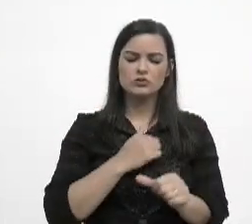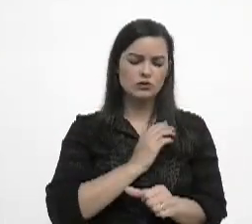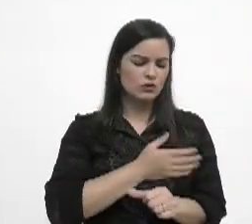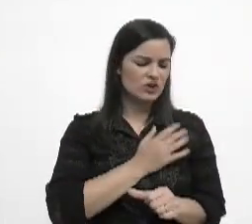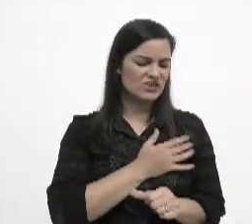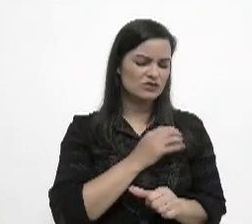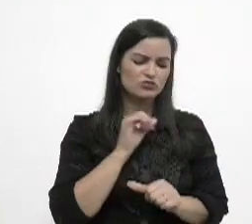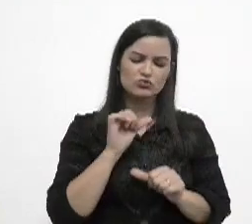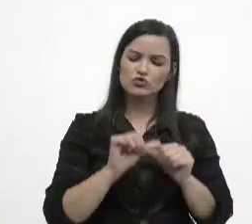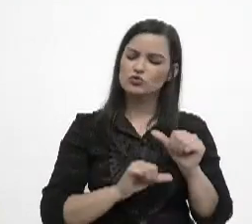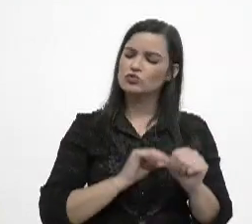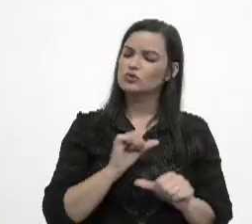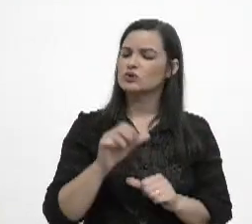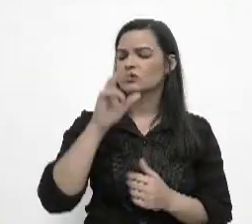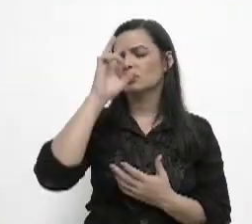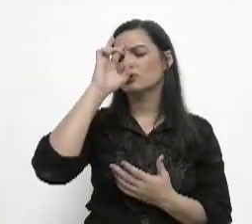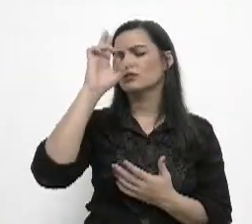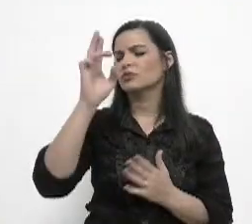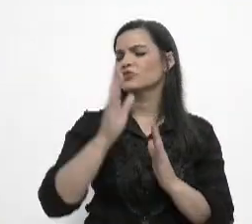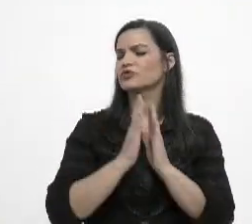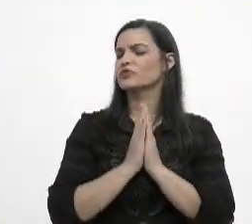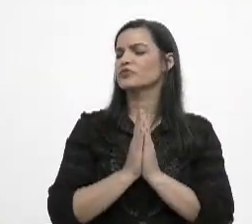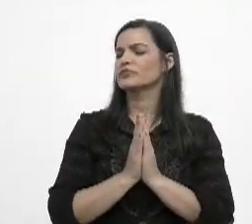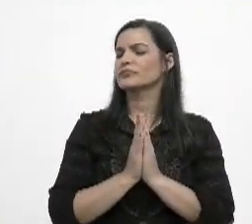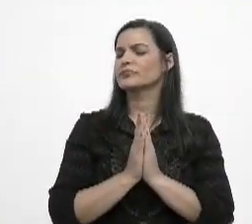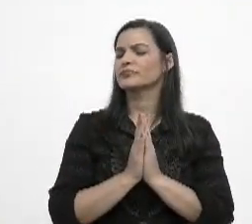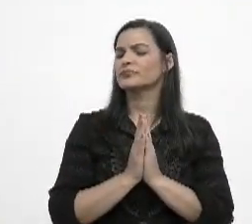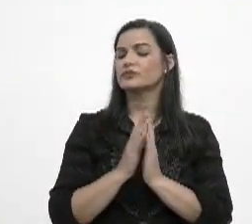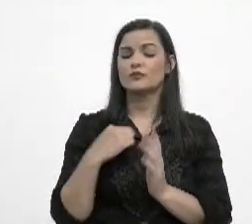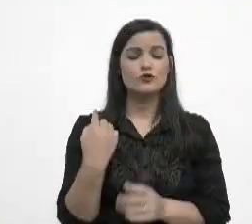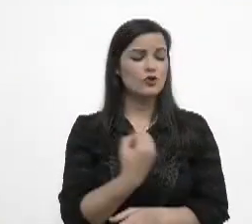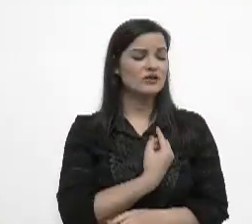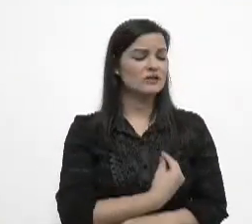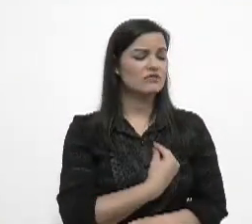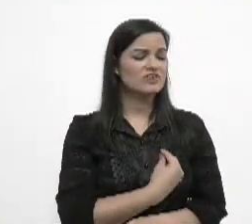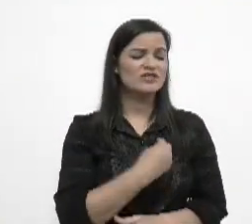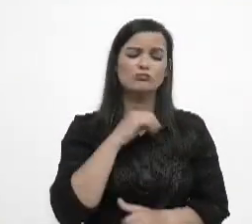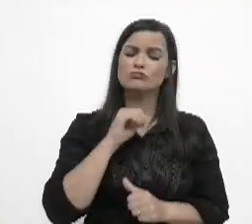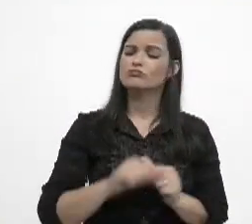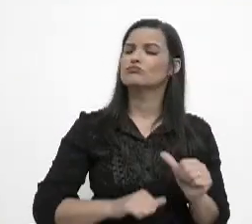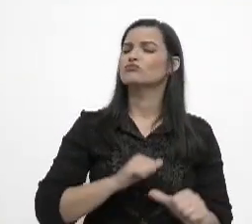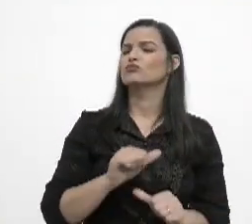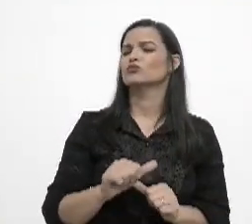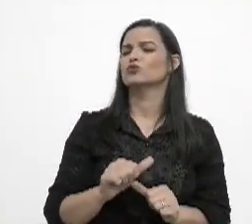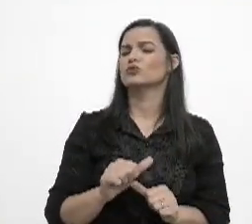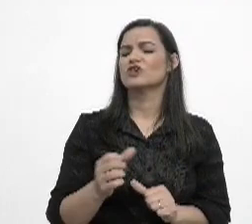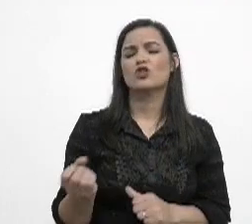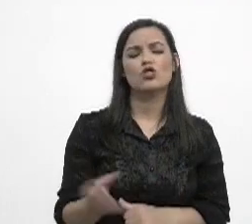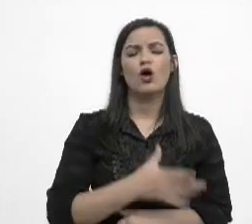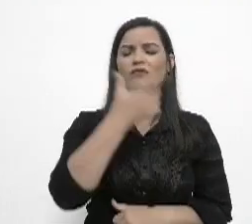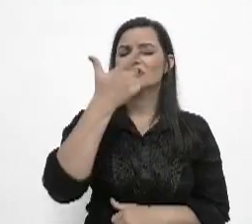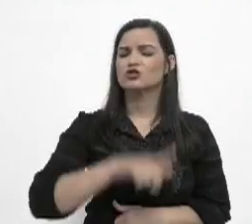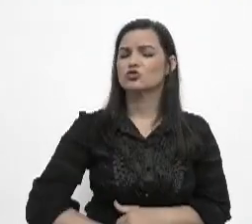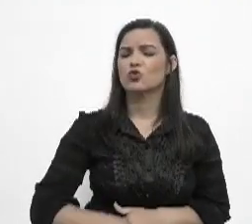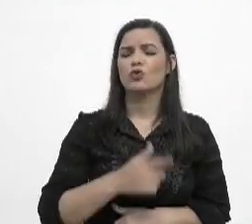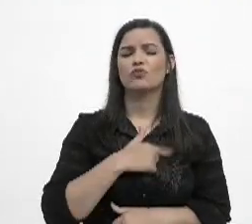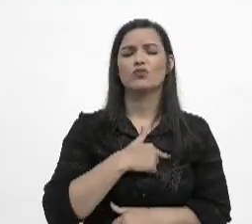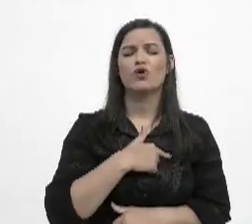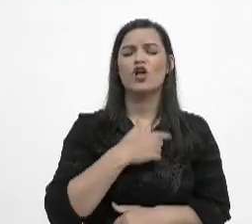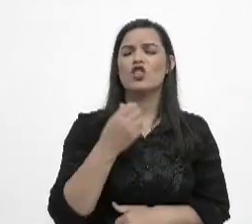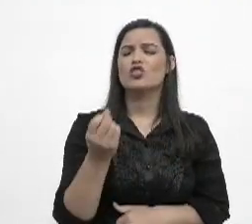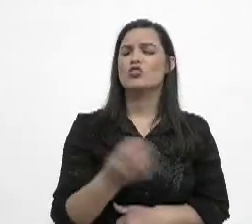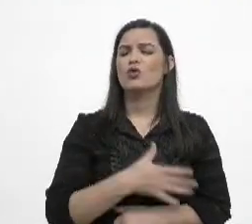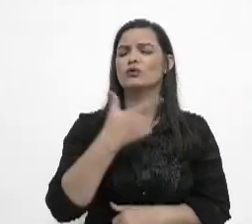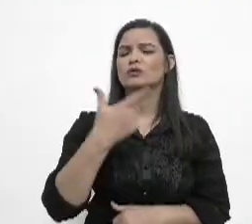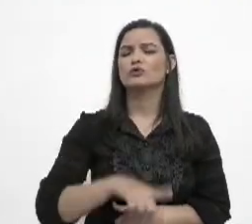renovar, Senhor. 우리의 삶이 새로워지게 하시고 Que a nossa vida possa se renovar. 우리의 사역이 새로워지게 하여 Que o nosso 주시옵소서. ministério também